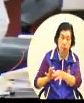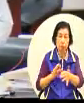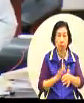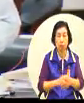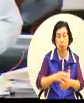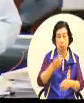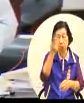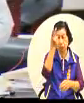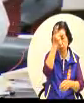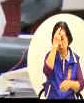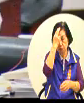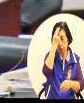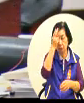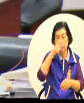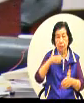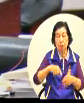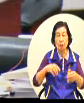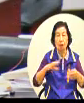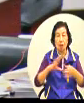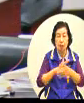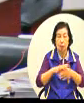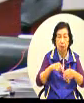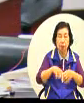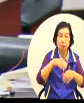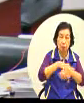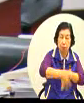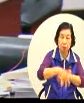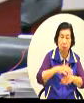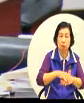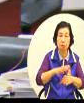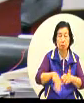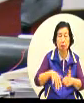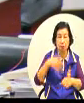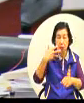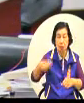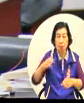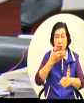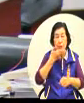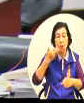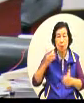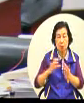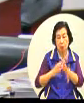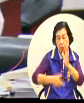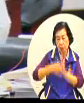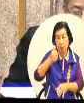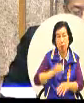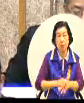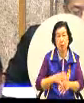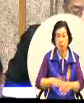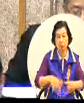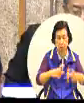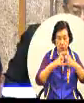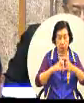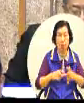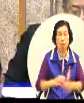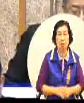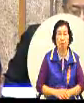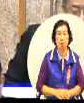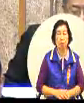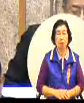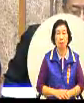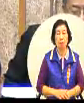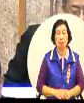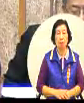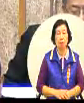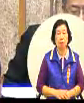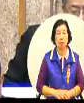夜溢引水的工程计划？水利局的局长请答复。 局长答复。 谢谢主席，谢谢伊斯坦大